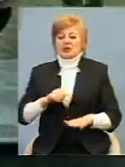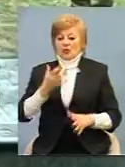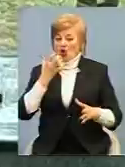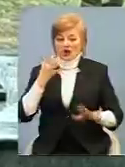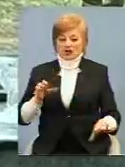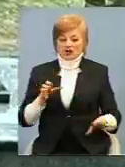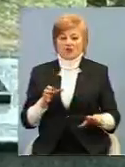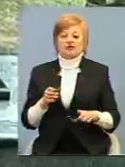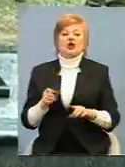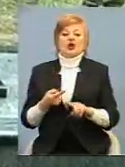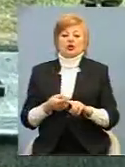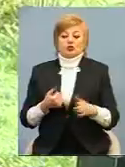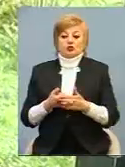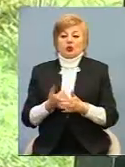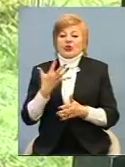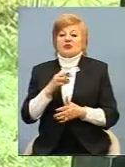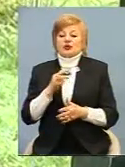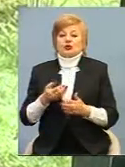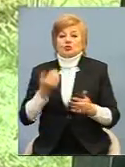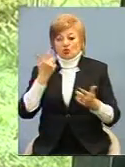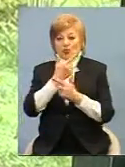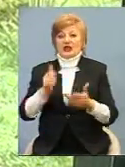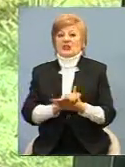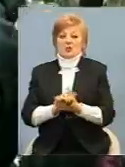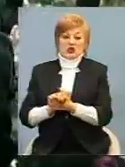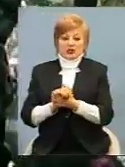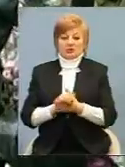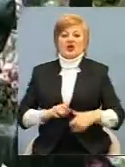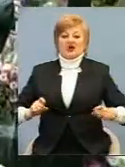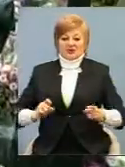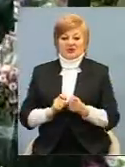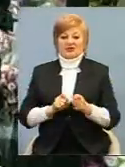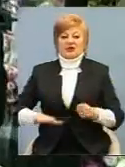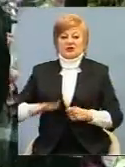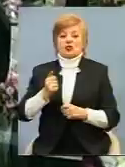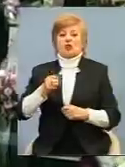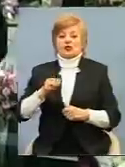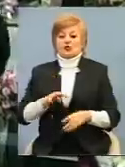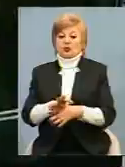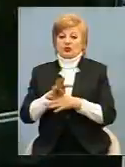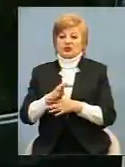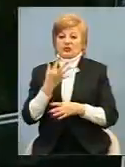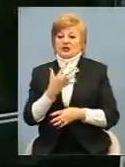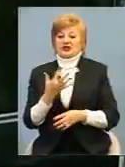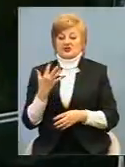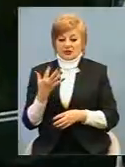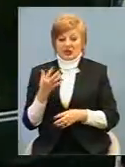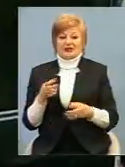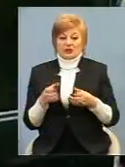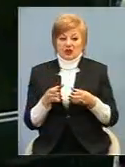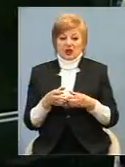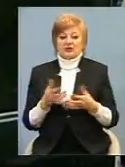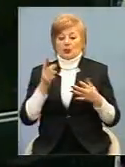За півгодини до оголошення перемир'я. Загалом упродовж збройного конфлікту в зоні АТО 55-та артбригада втратила 33 бійців.